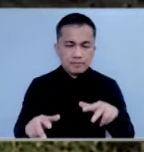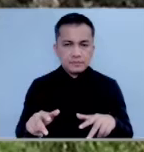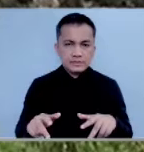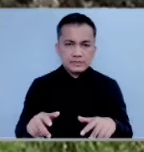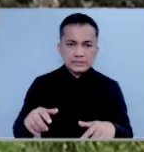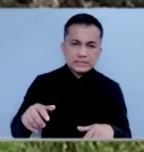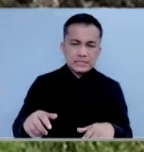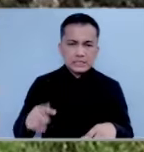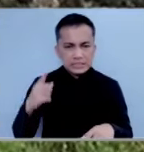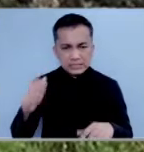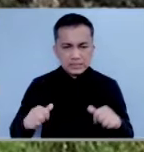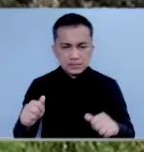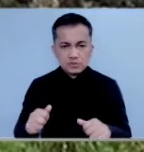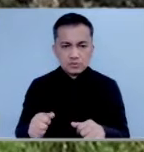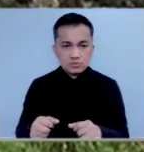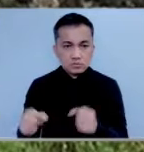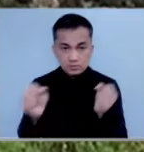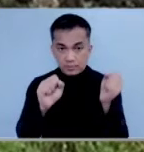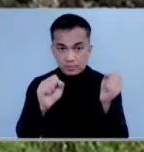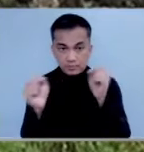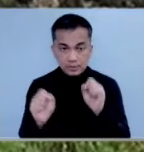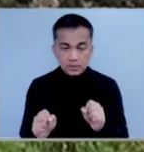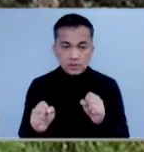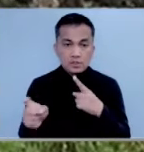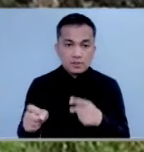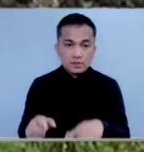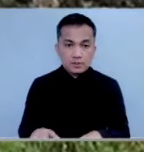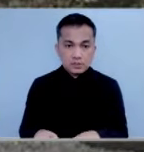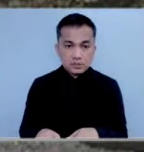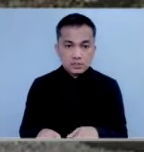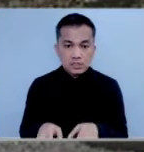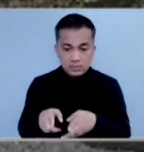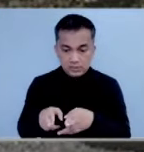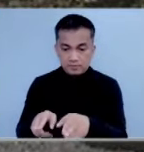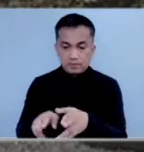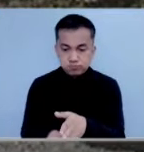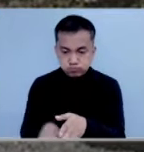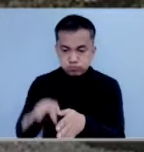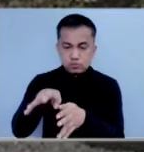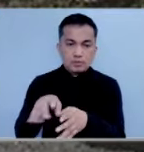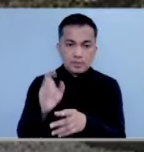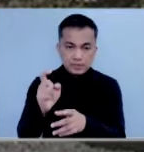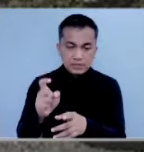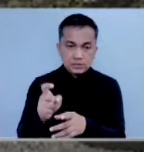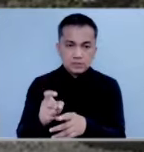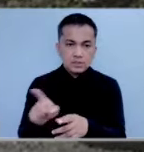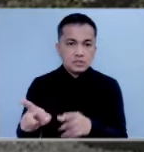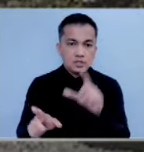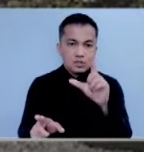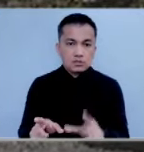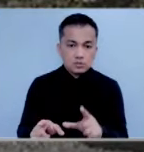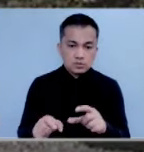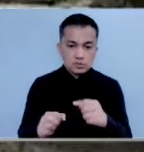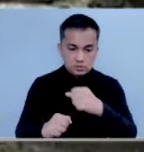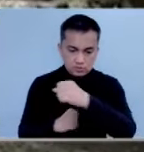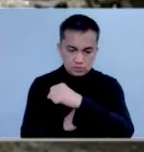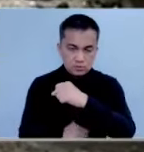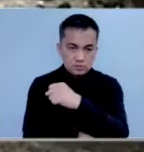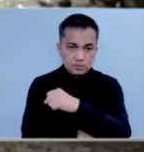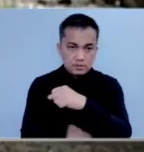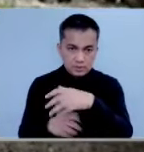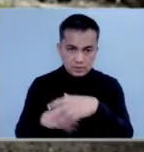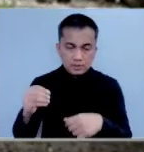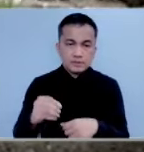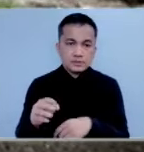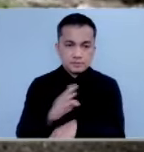may bagyo raw kasi mabilis tumaas ang tubig sa ilog. Ang problema, napakababa ng tulay na nagkukonekta palabas sa bayan. Kaya naman